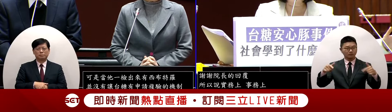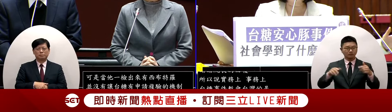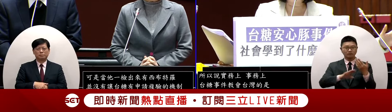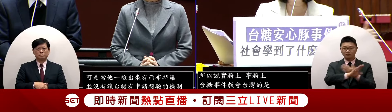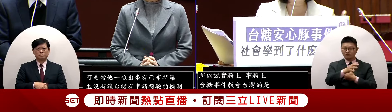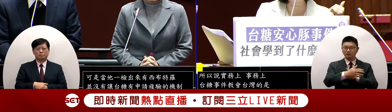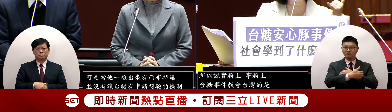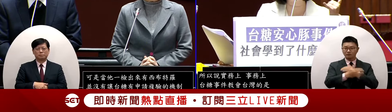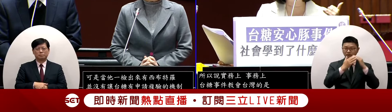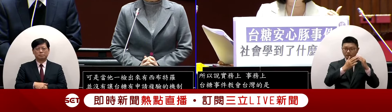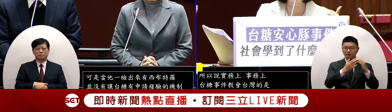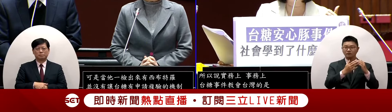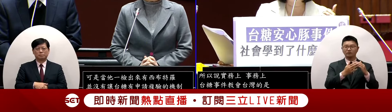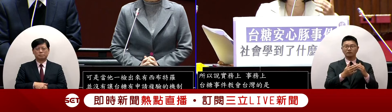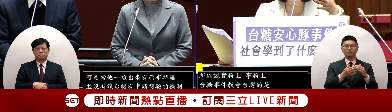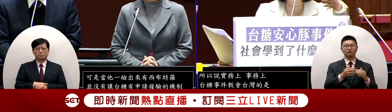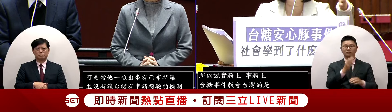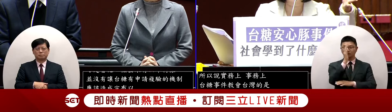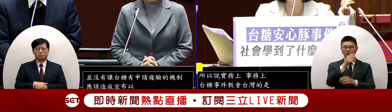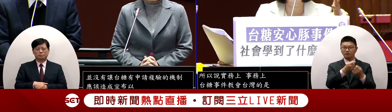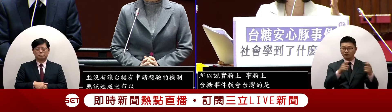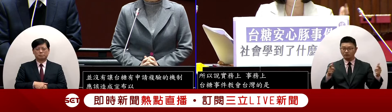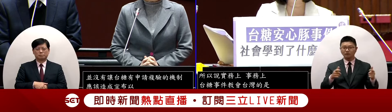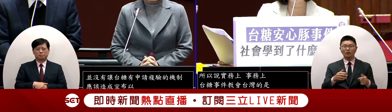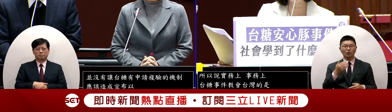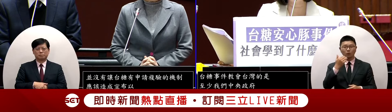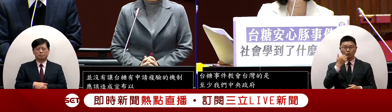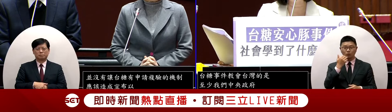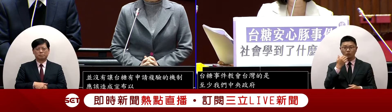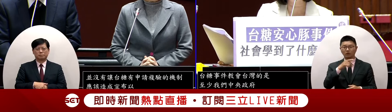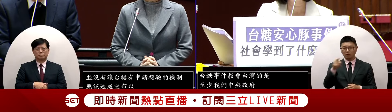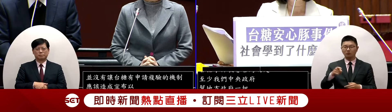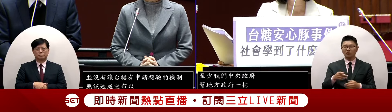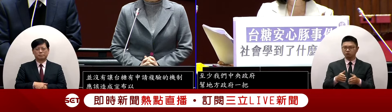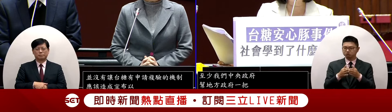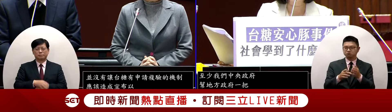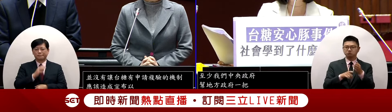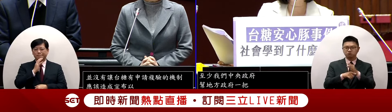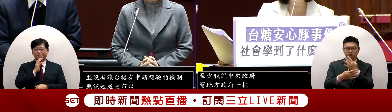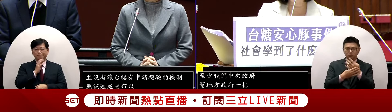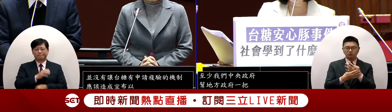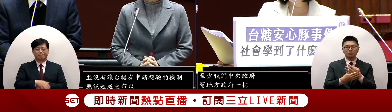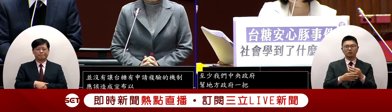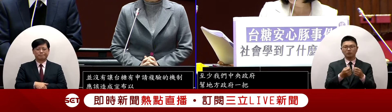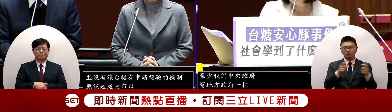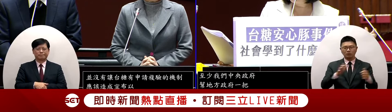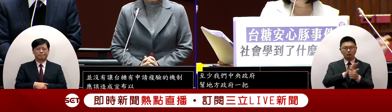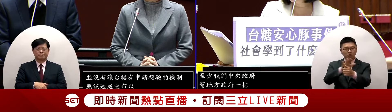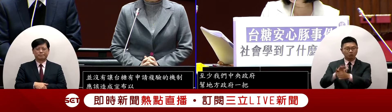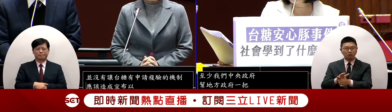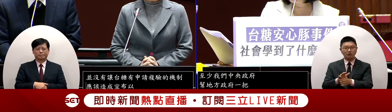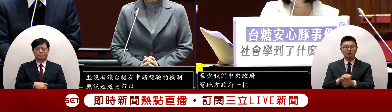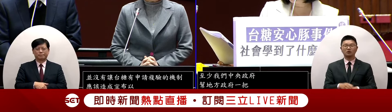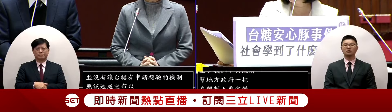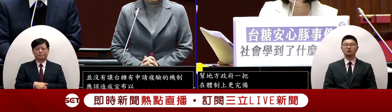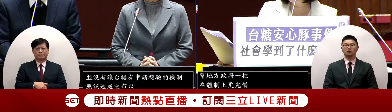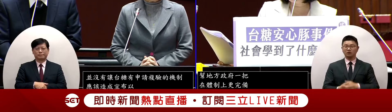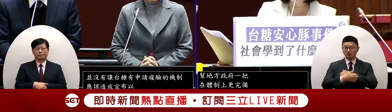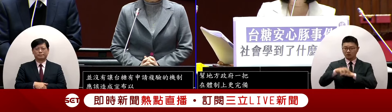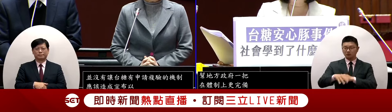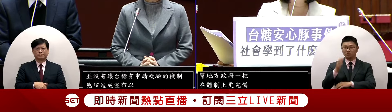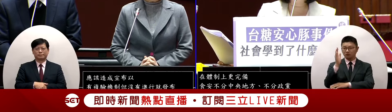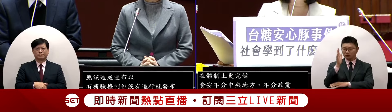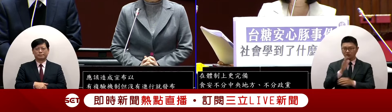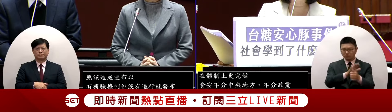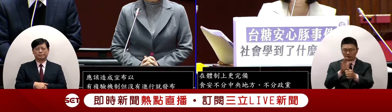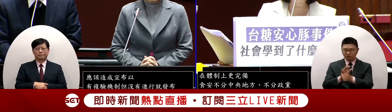县市政府六都还是有能量的，也许有一些地方政府它更需要专业的软硬体的协助，协助地方政府来精进